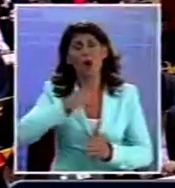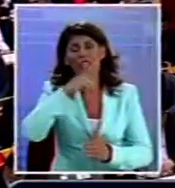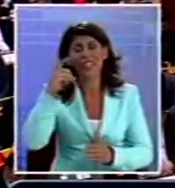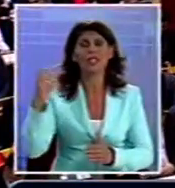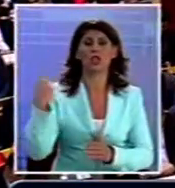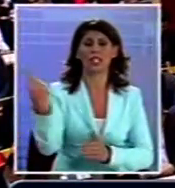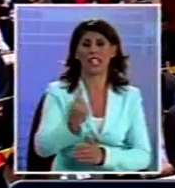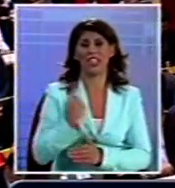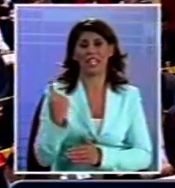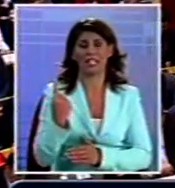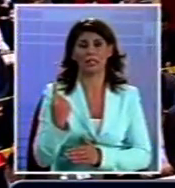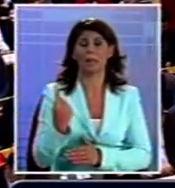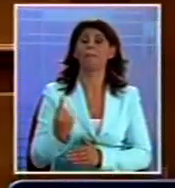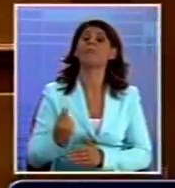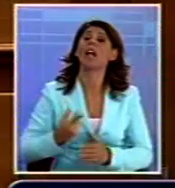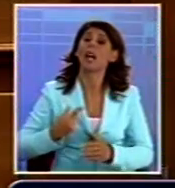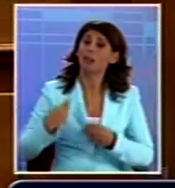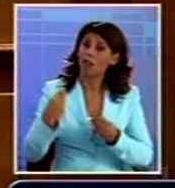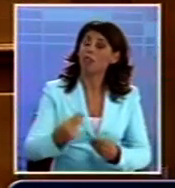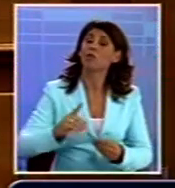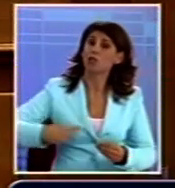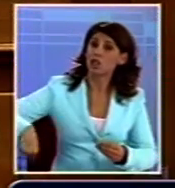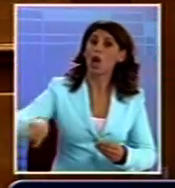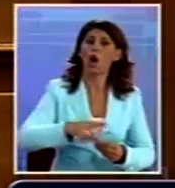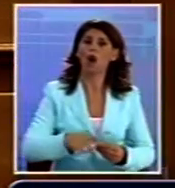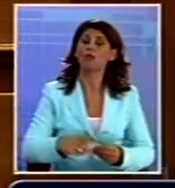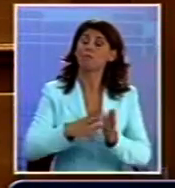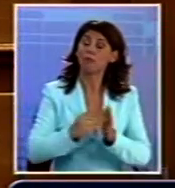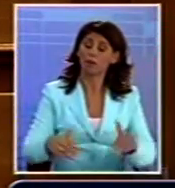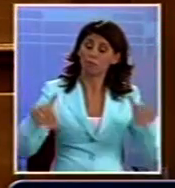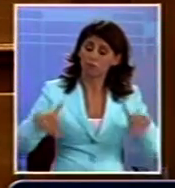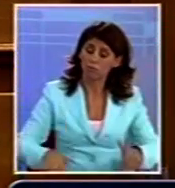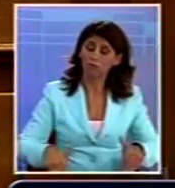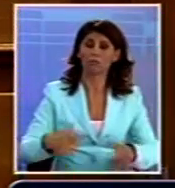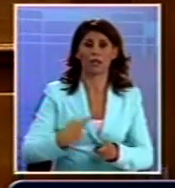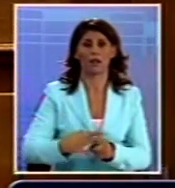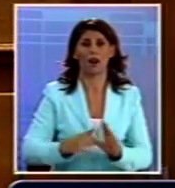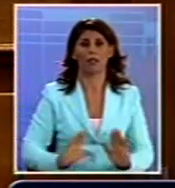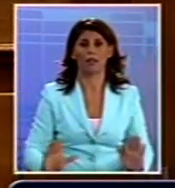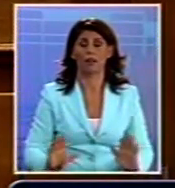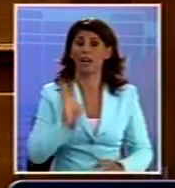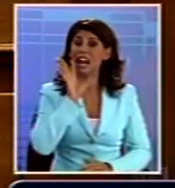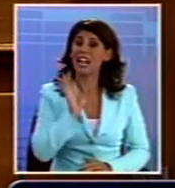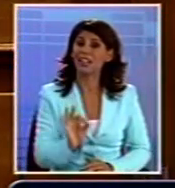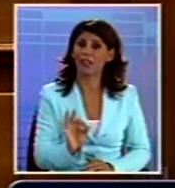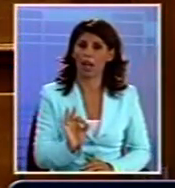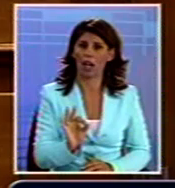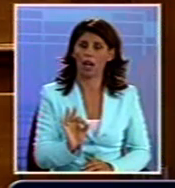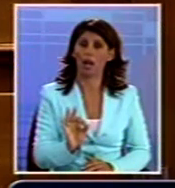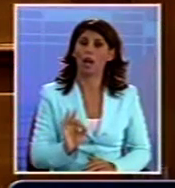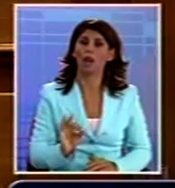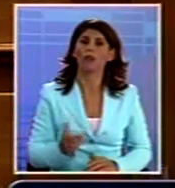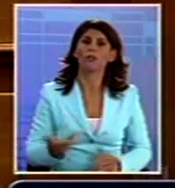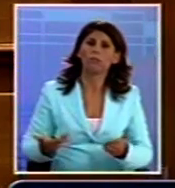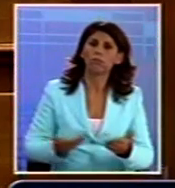συνθήκες και δίνουν σε όλους παράδειγμα αφοσίωσης για την πατρίδα. Είναι αλήθεια ότι οι